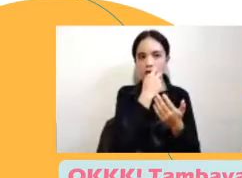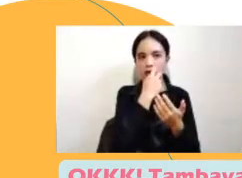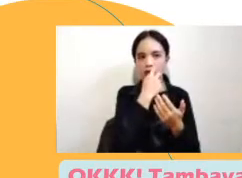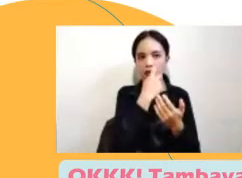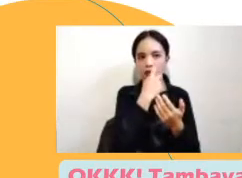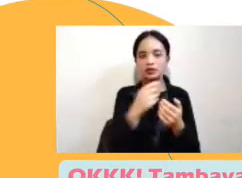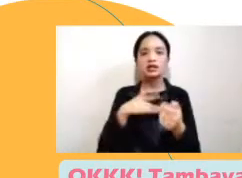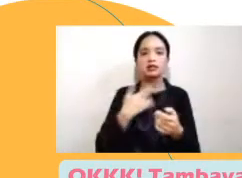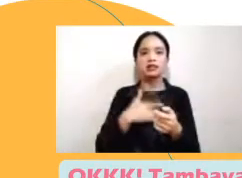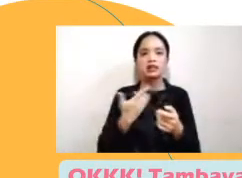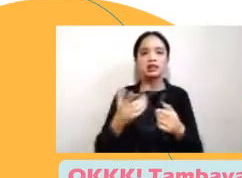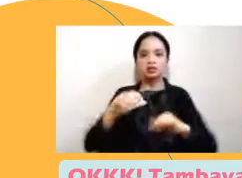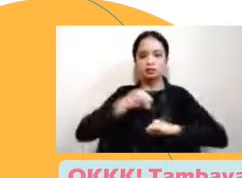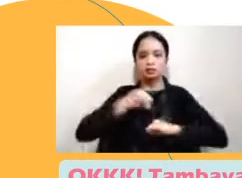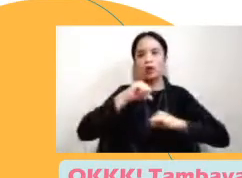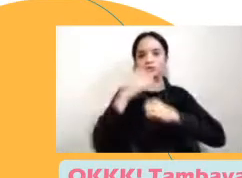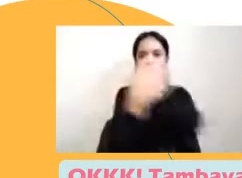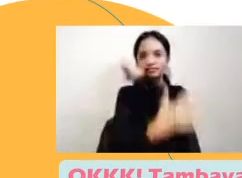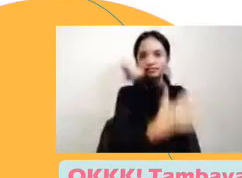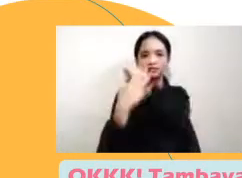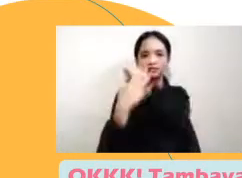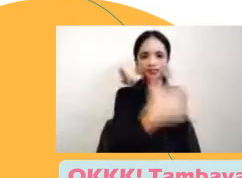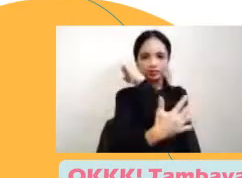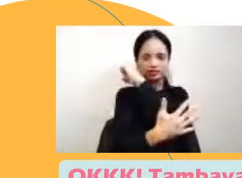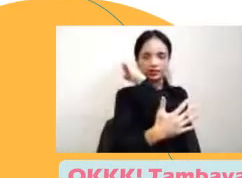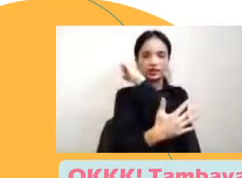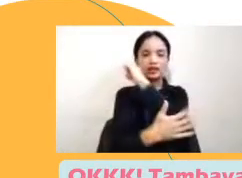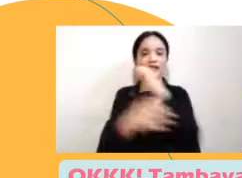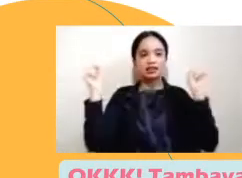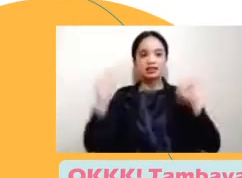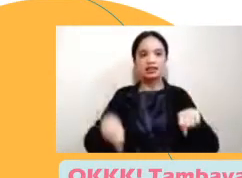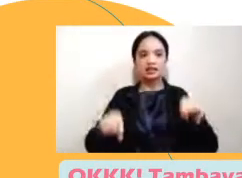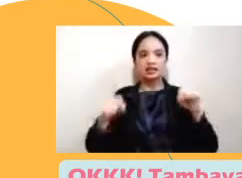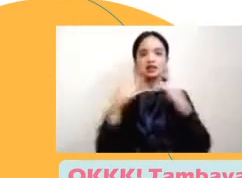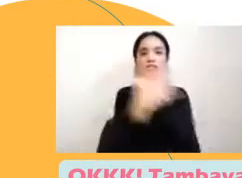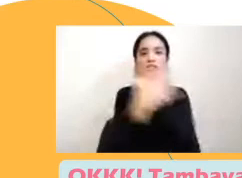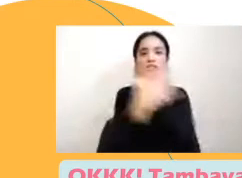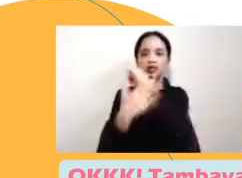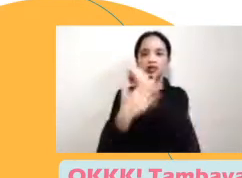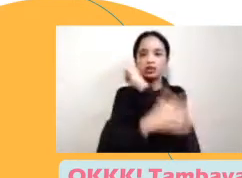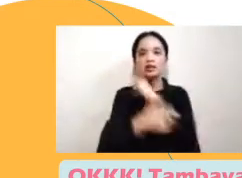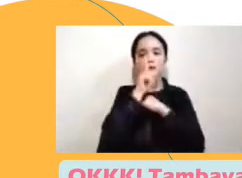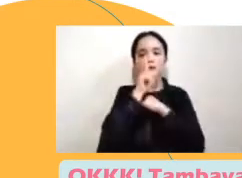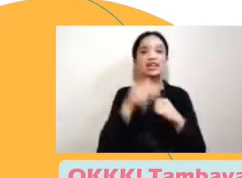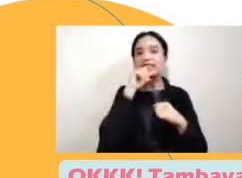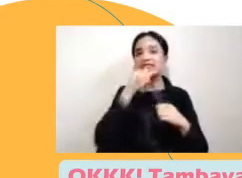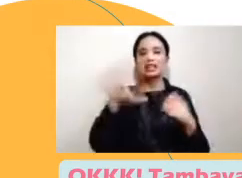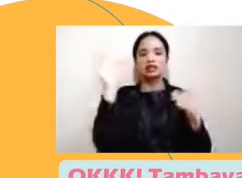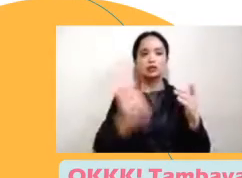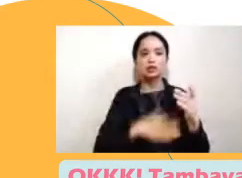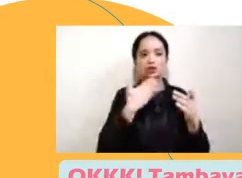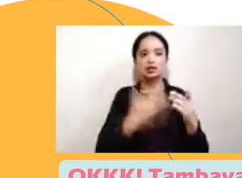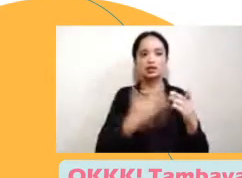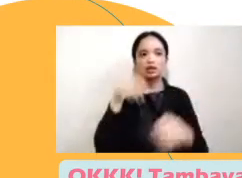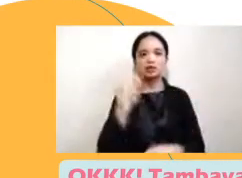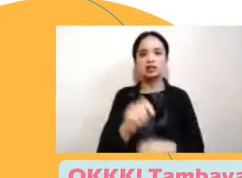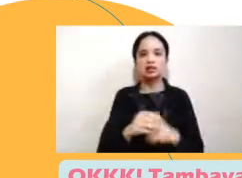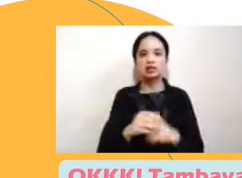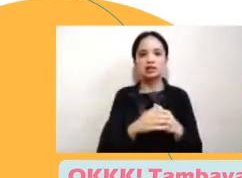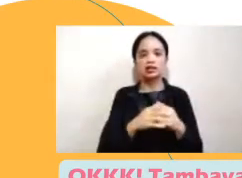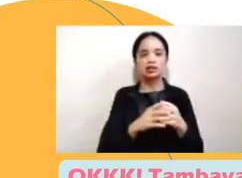May pride. Nakaka, may may mapapataas mo ka talaga. No. Hindi ganyan mo siya kakantahin na parang ang hirap niya kantahin ng mga